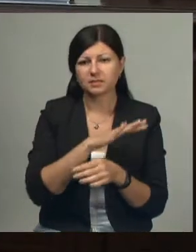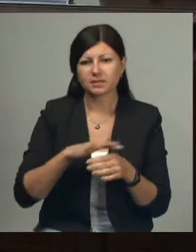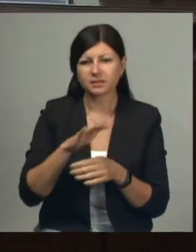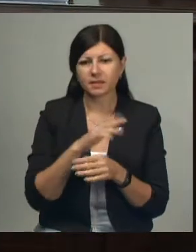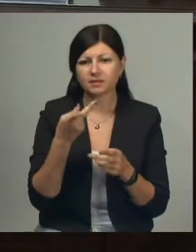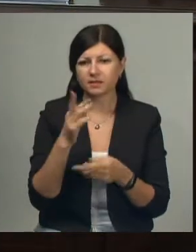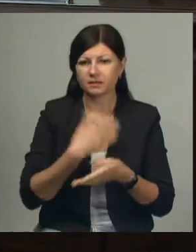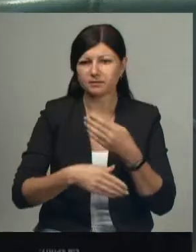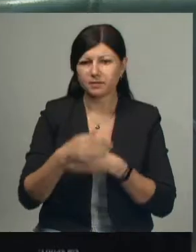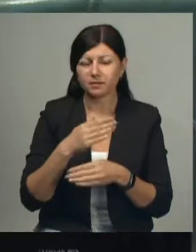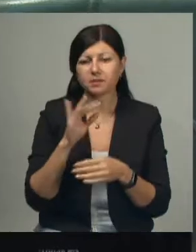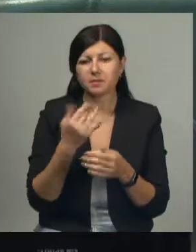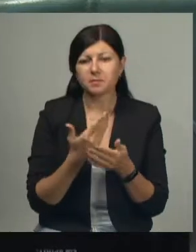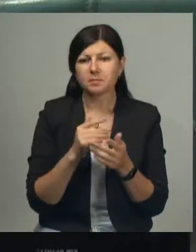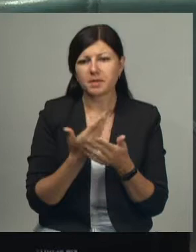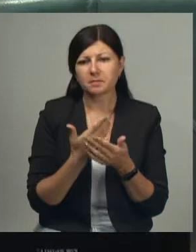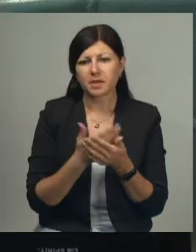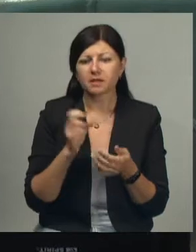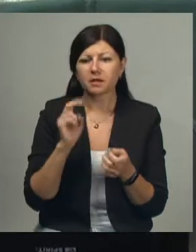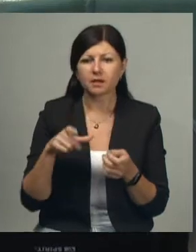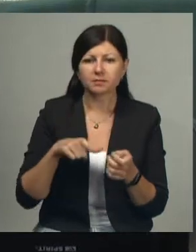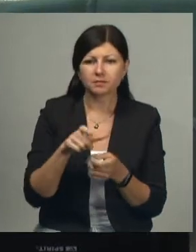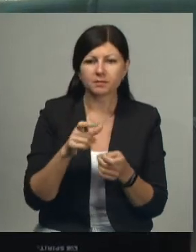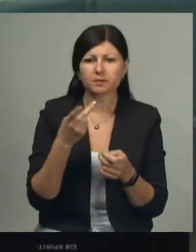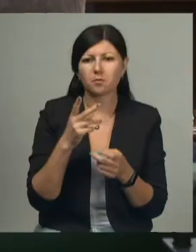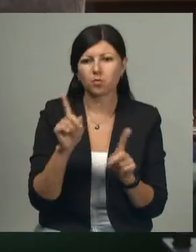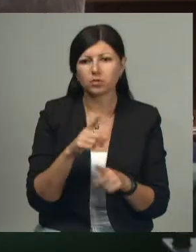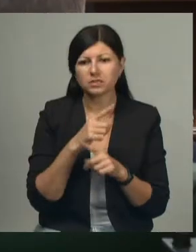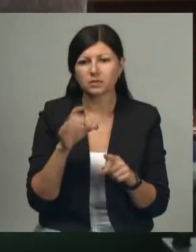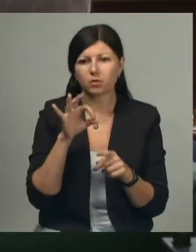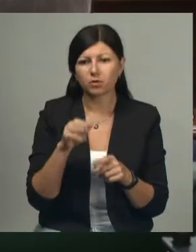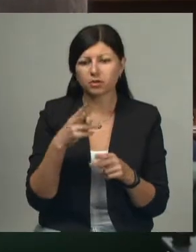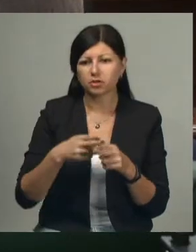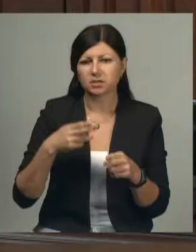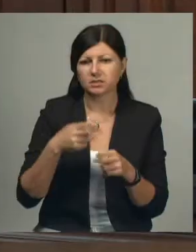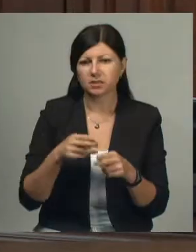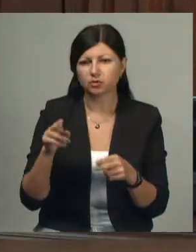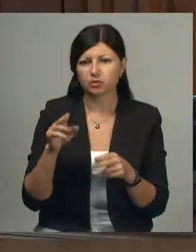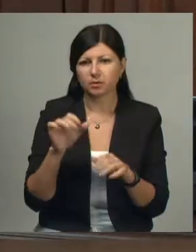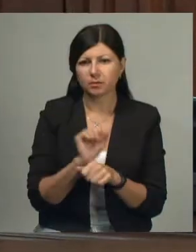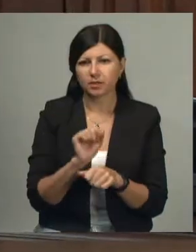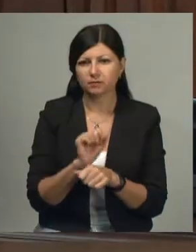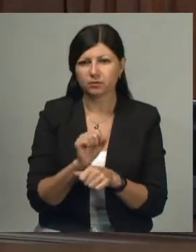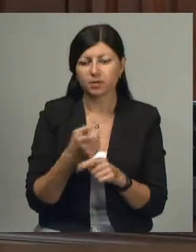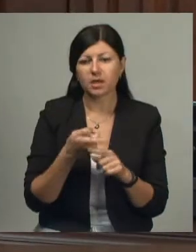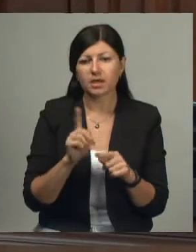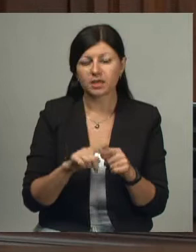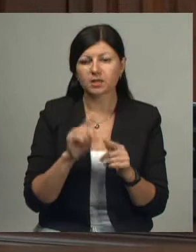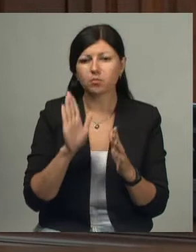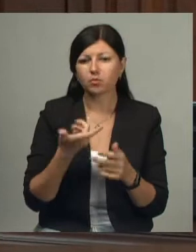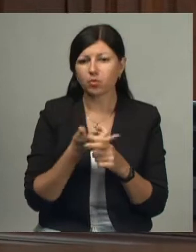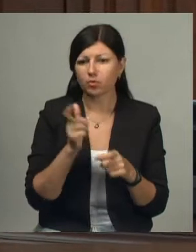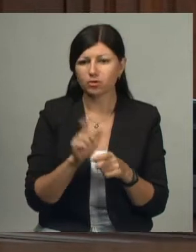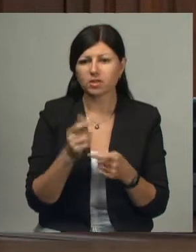возможностями, предполагаемые варианты подъезда к музейному комплексу от железнодорожной платформы. Я убежден, что это будет яркий